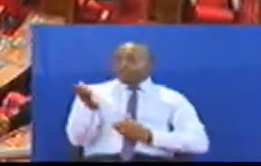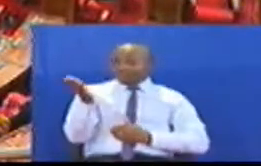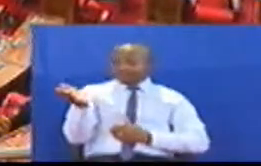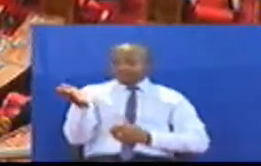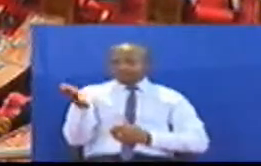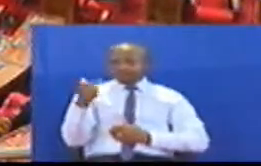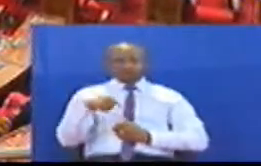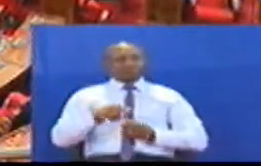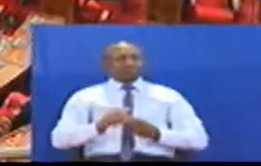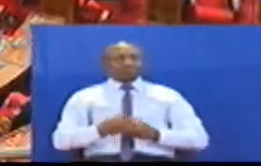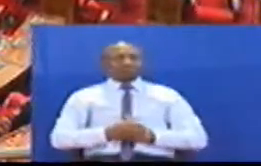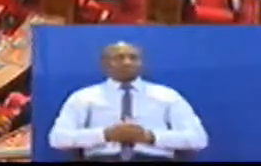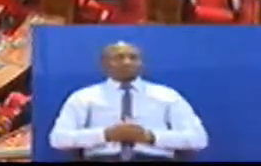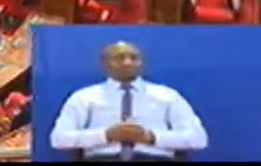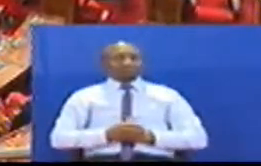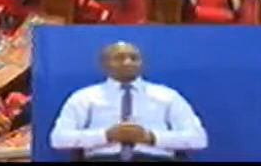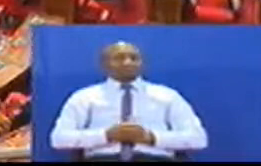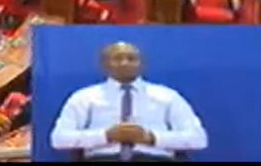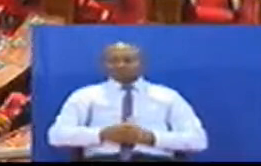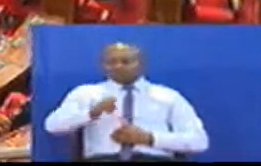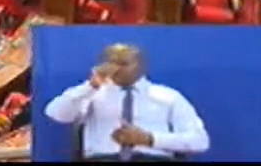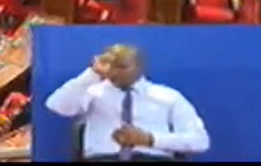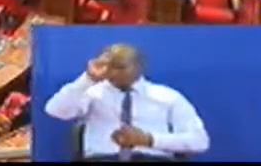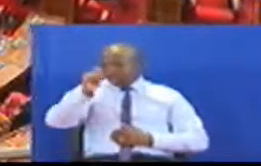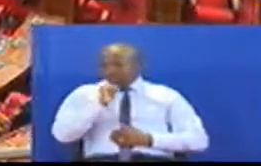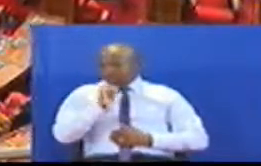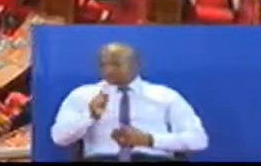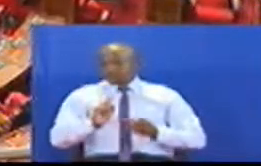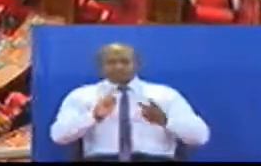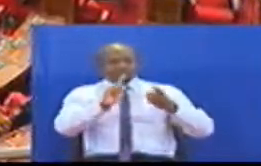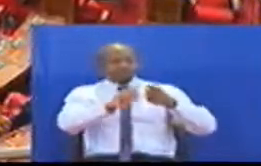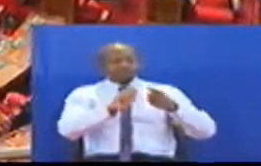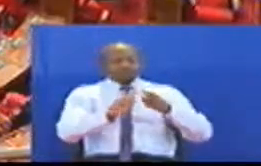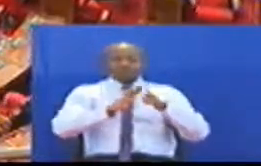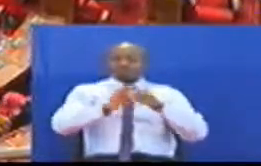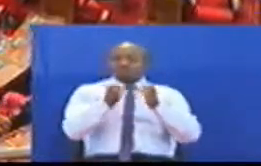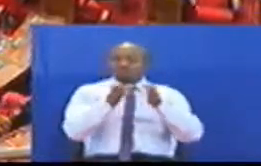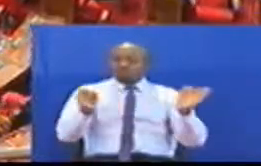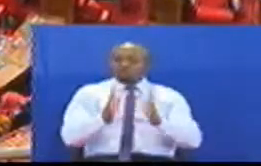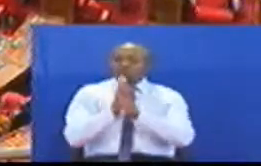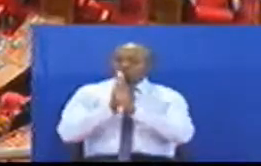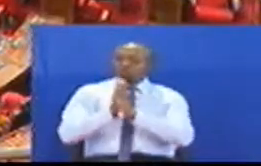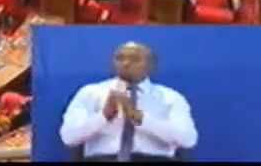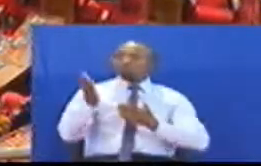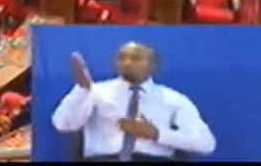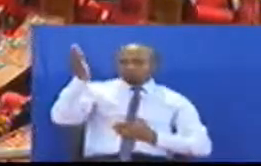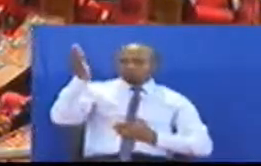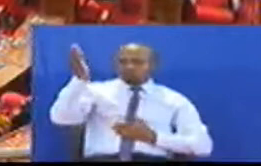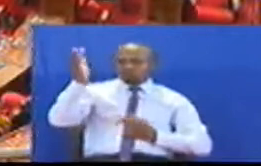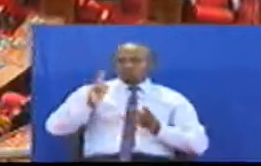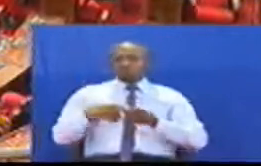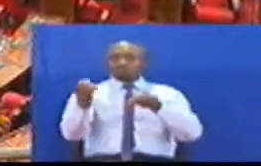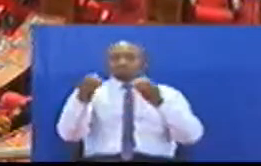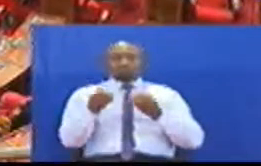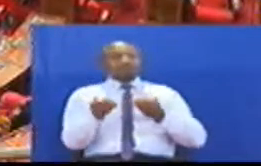hili bunge lako tukufu. Mheshimiwa Spika, kwanza naomba nichukue fursa hii kumshukuru sana Mwenyezi Mungu, Mungu wa rehema,